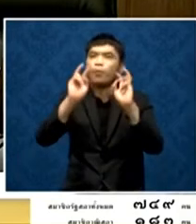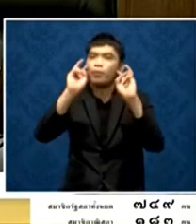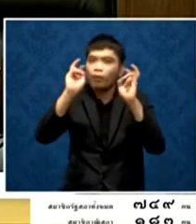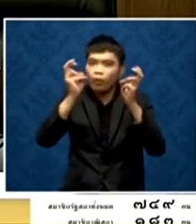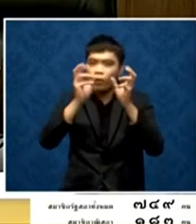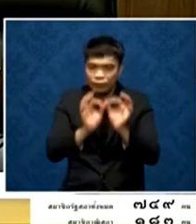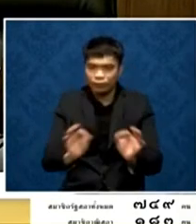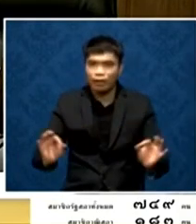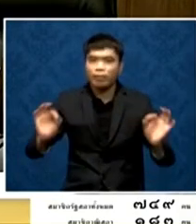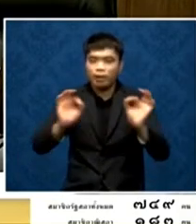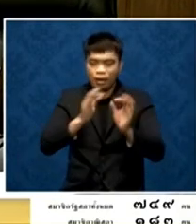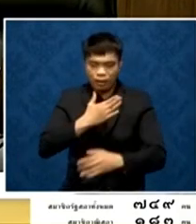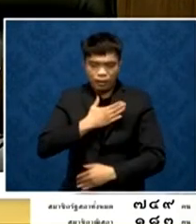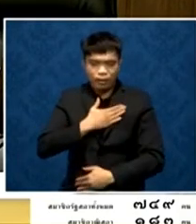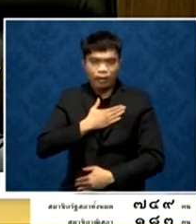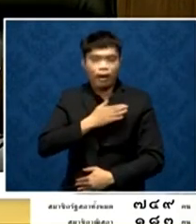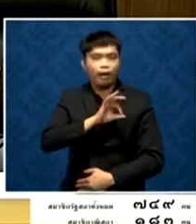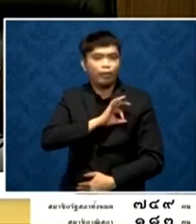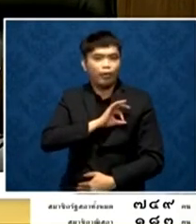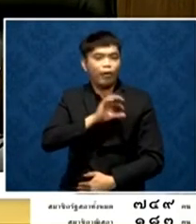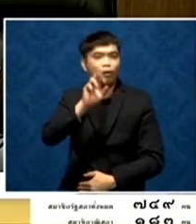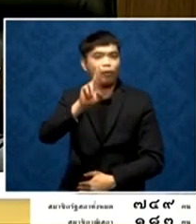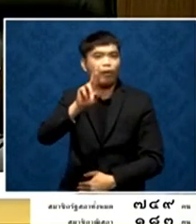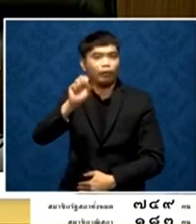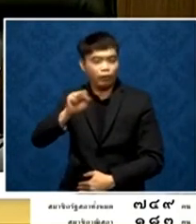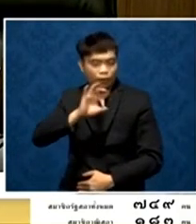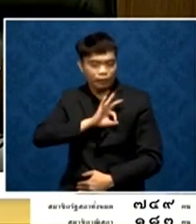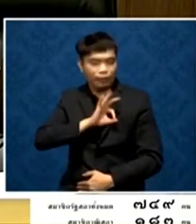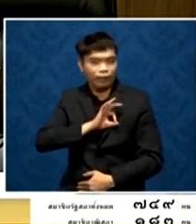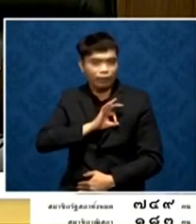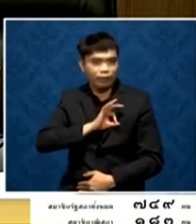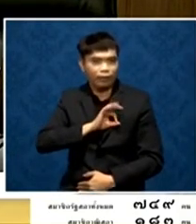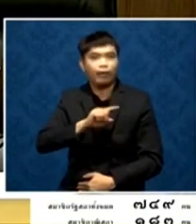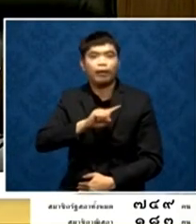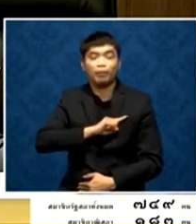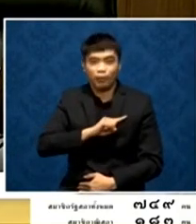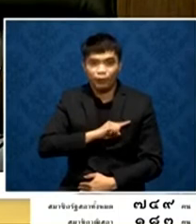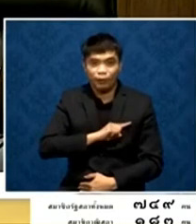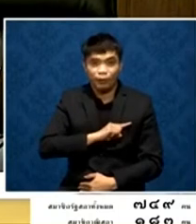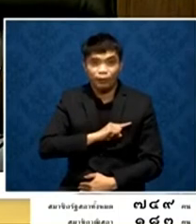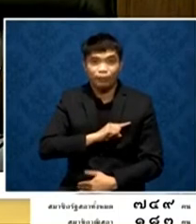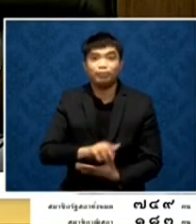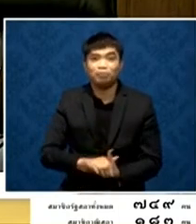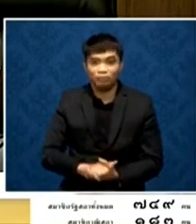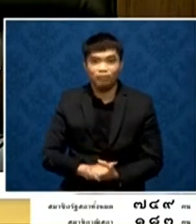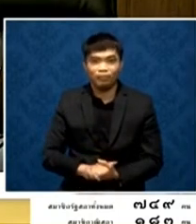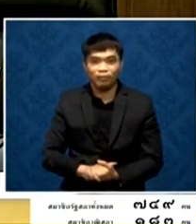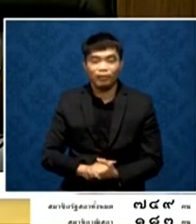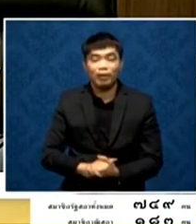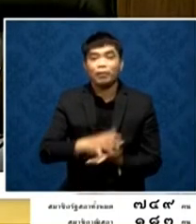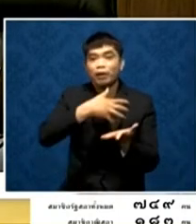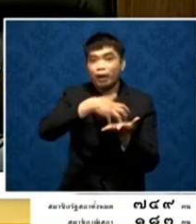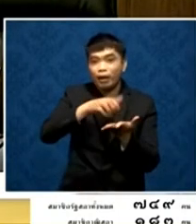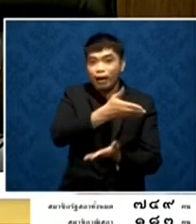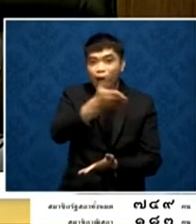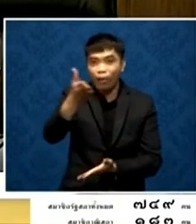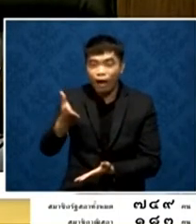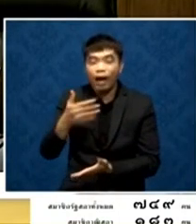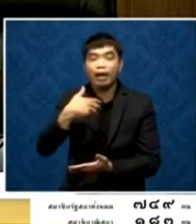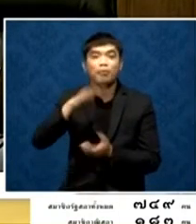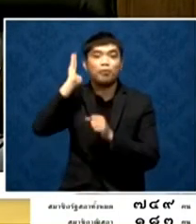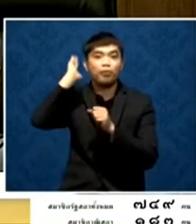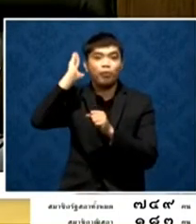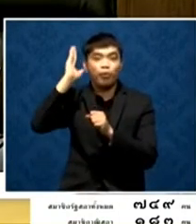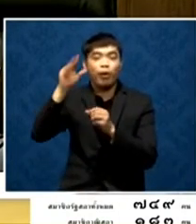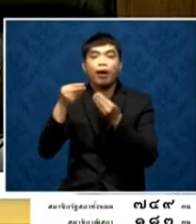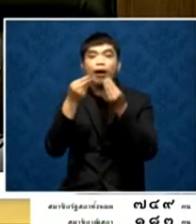ว่าไอทีวีไม่ใช่หุ้นสื่อศาลปกครองสูงสุดคือสารรัฐนูนบอกว่าใช่ไหมฮะมันจะเป็นหุ้นสื่อต้องดูที่ราย